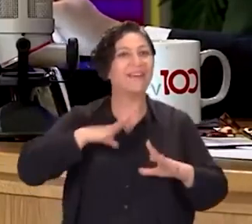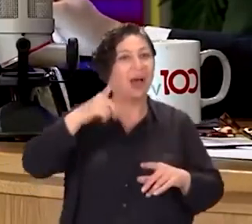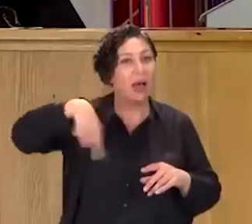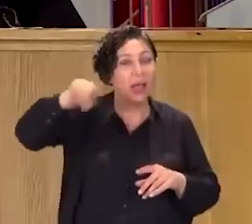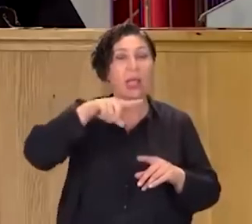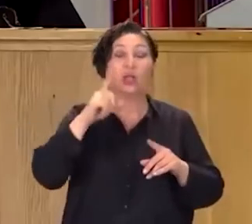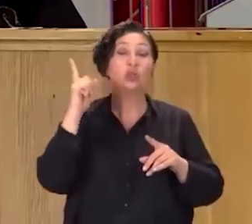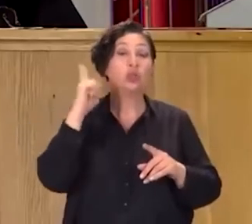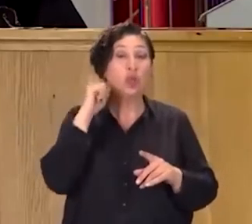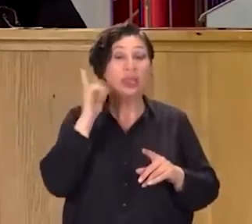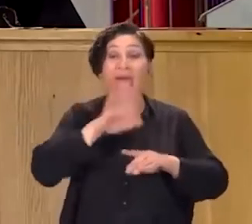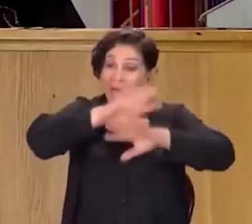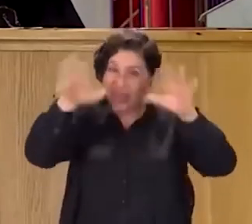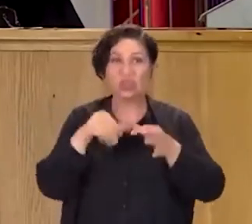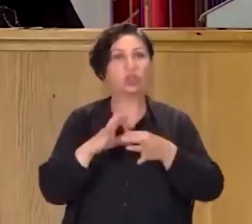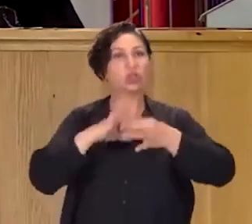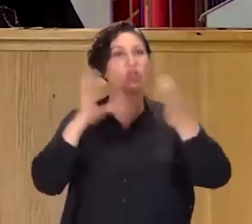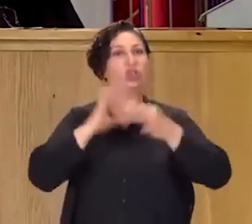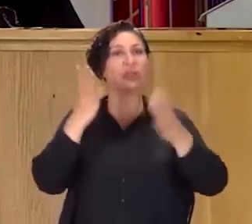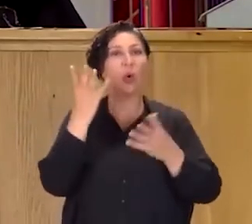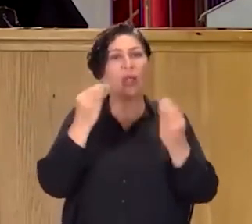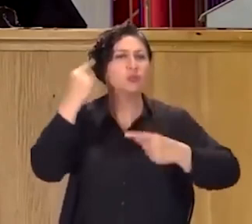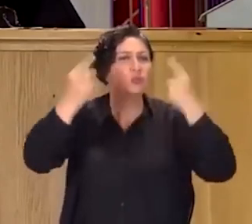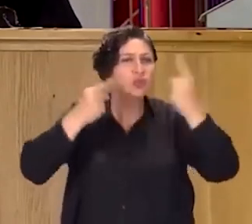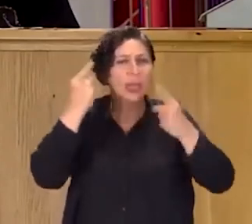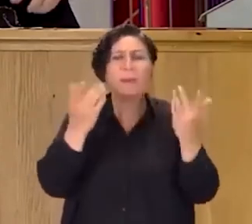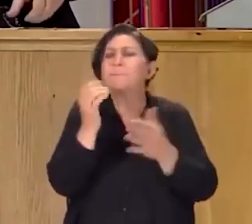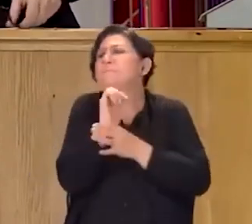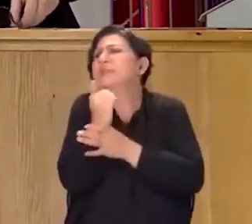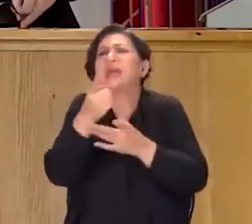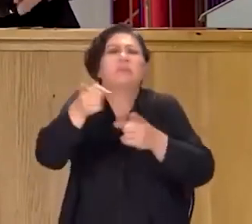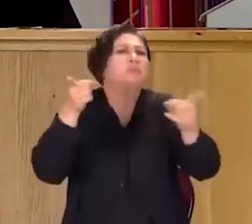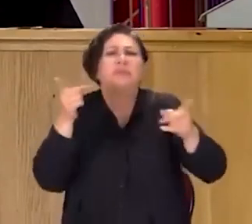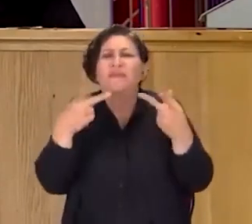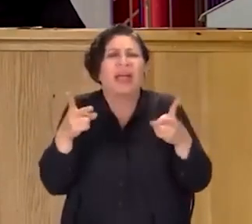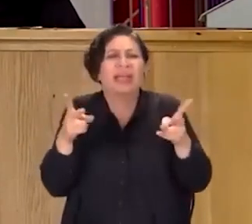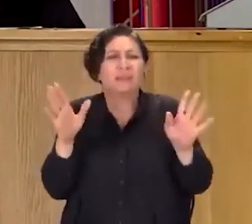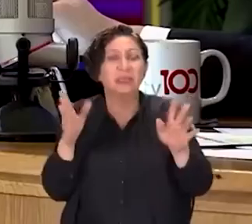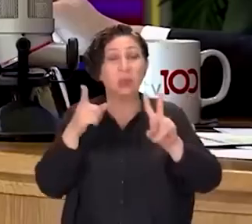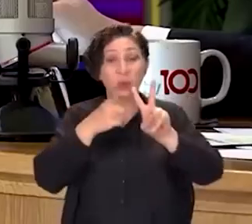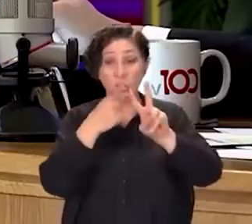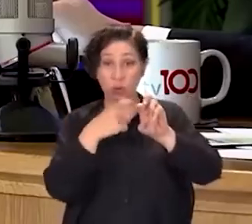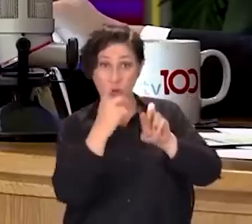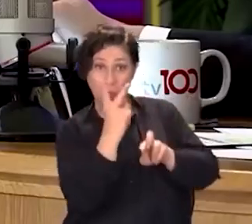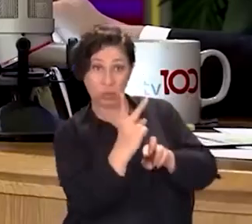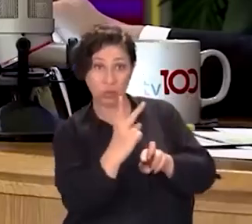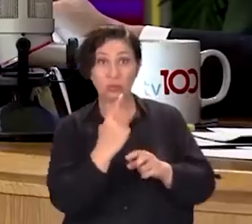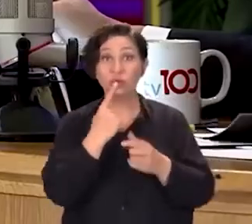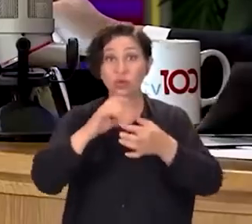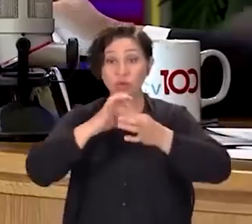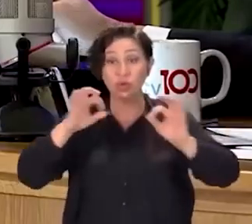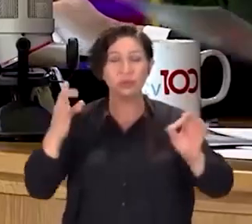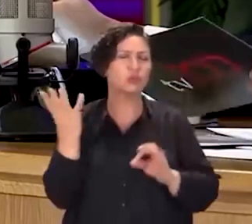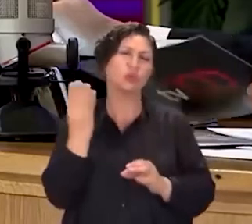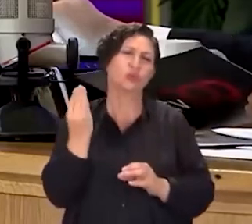şöhretin her şeyi çözeceğini düşünenler, herhangi bir meslek erbabı olabilir. Nur'un sözleri